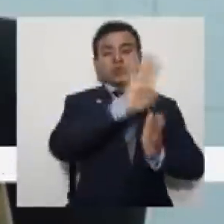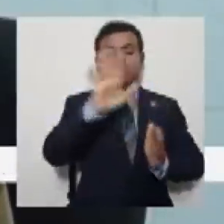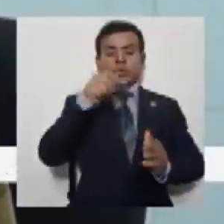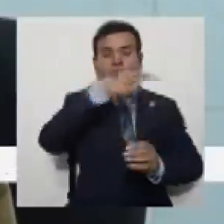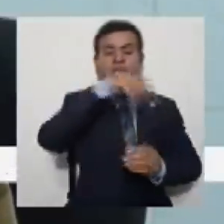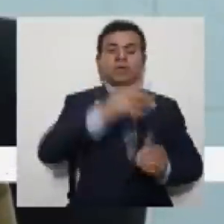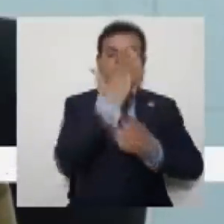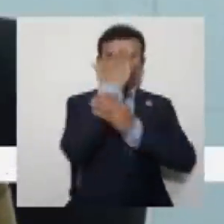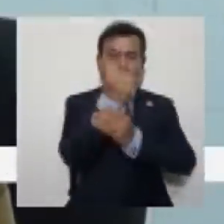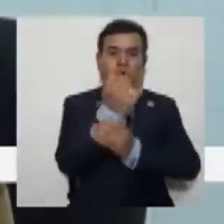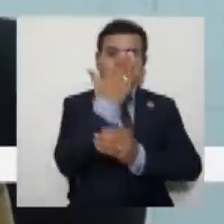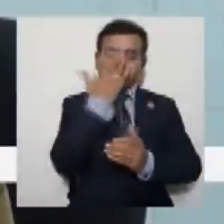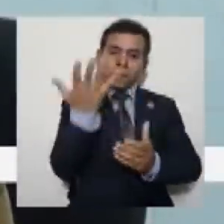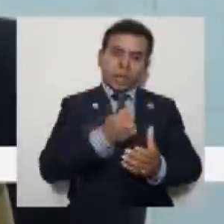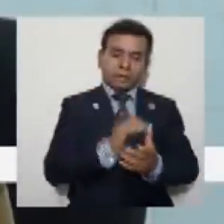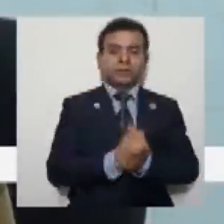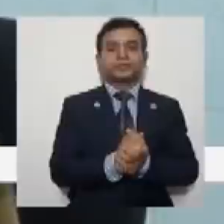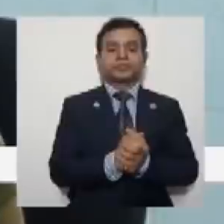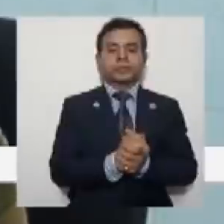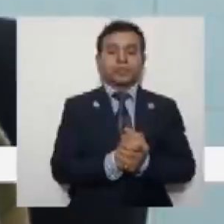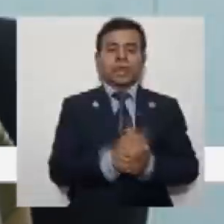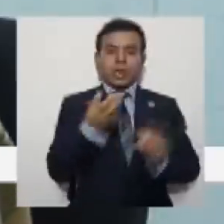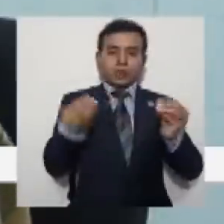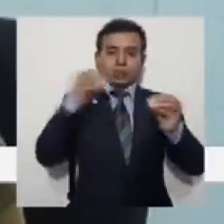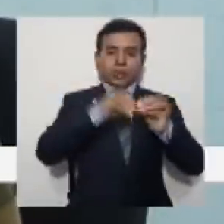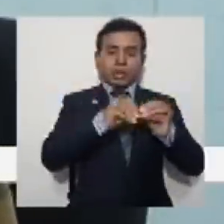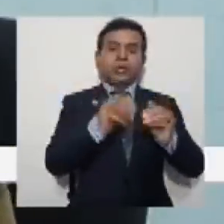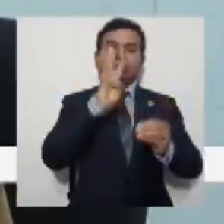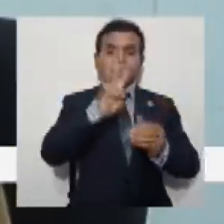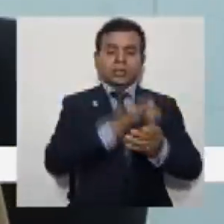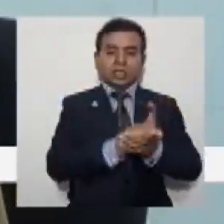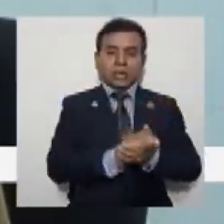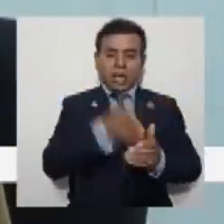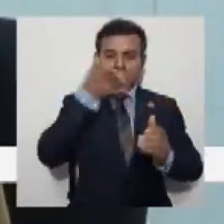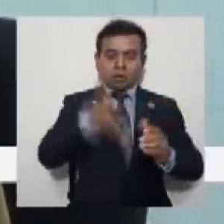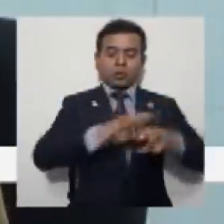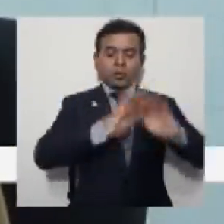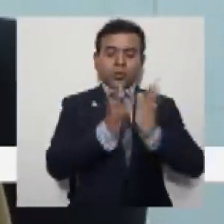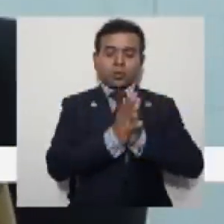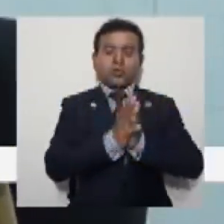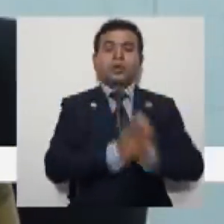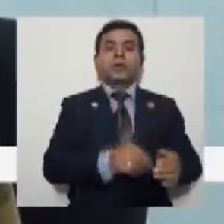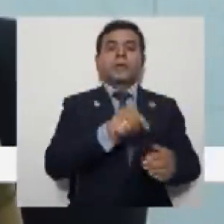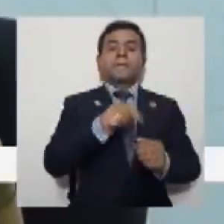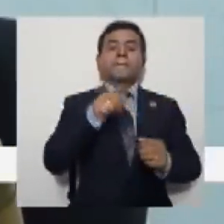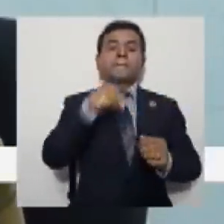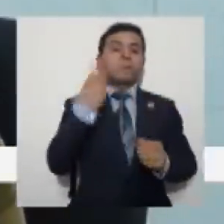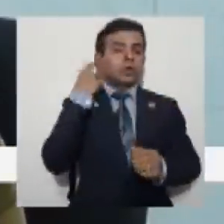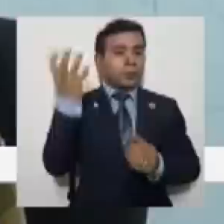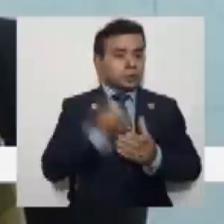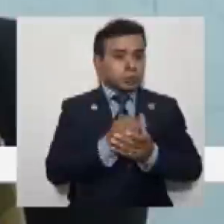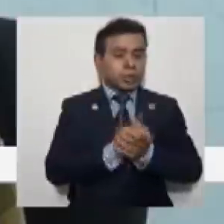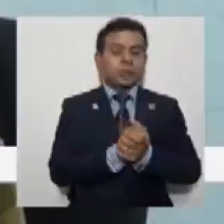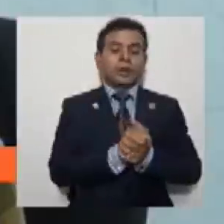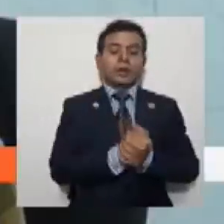জেলা সংযুক্ত হয়েছে এবং এখন পর্যন্ত গত রাতের যা তথ্য আপডেট হয়েছে তাতে 58টি জেলা আমাদের